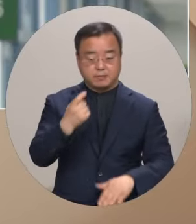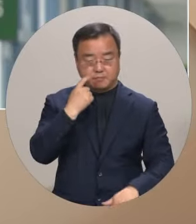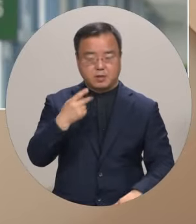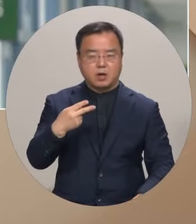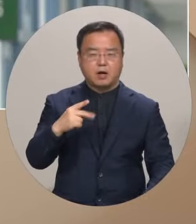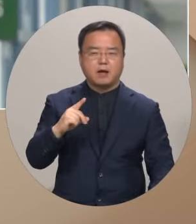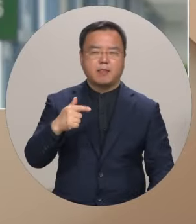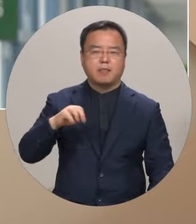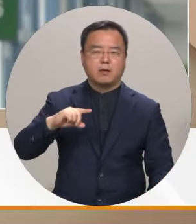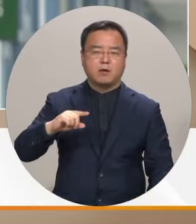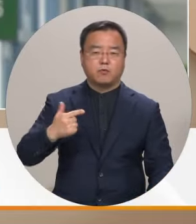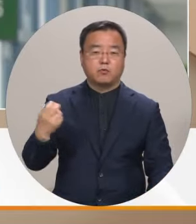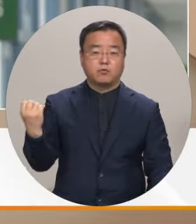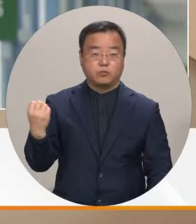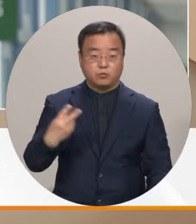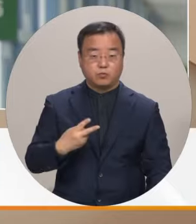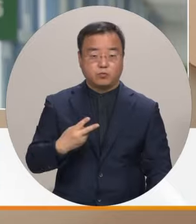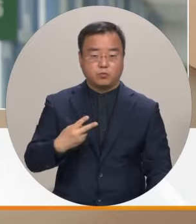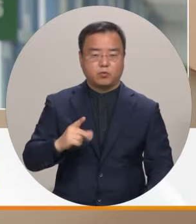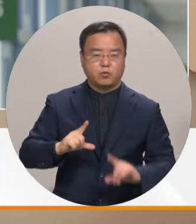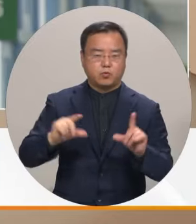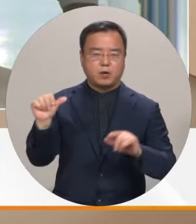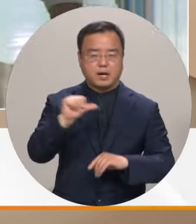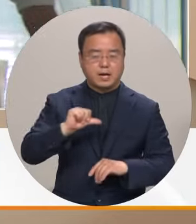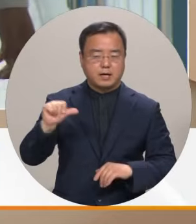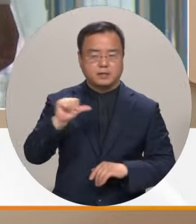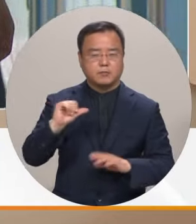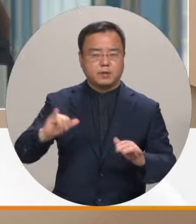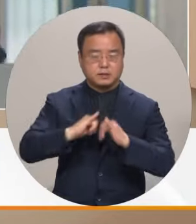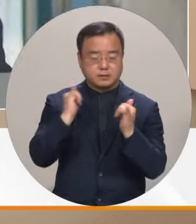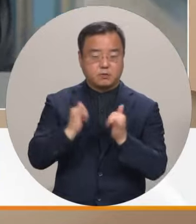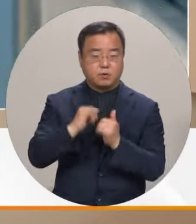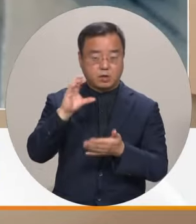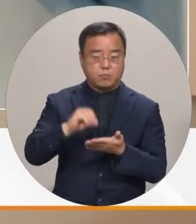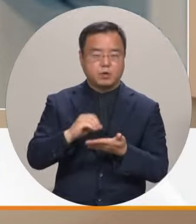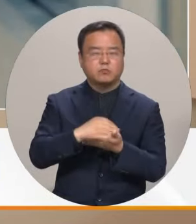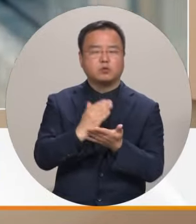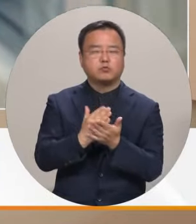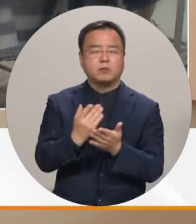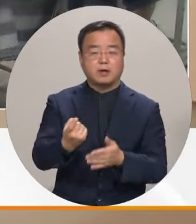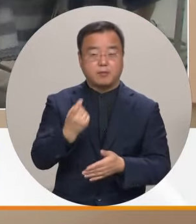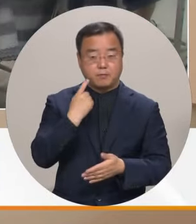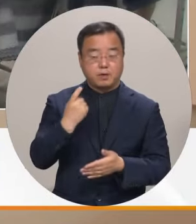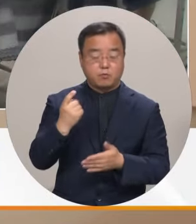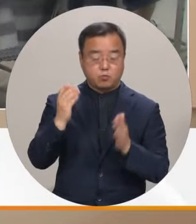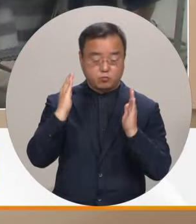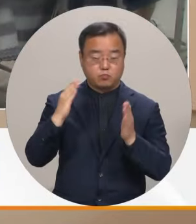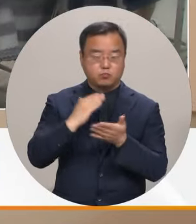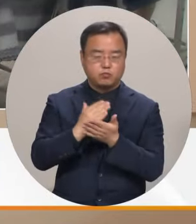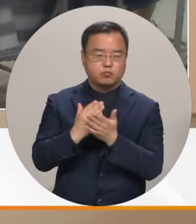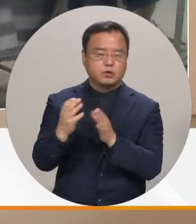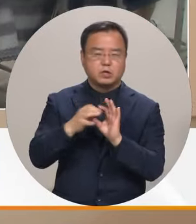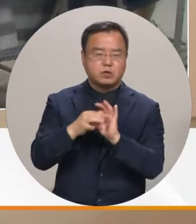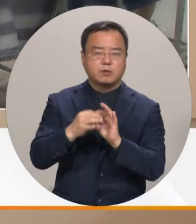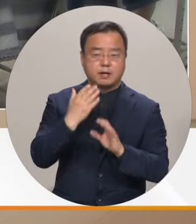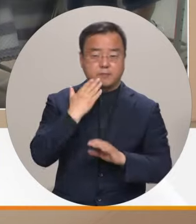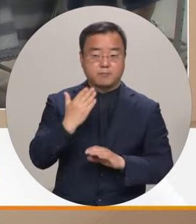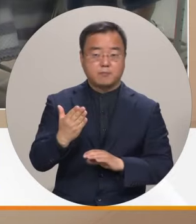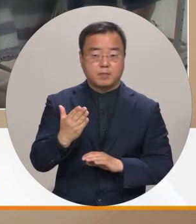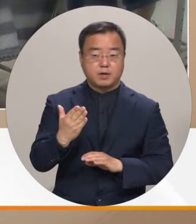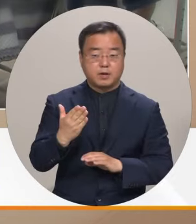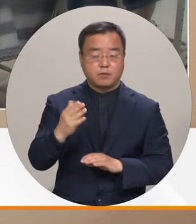3학년 때 뭐 동아시아 사나 사회 가제 탐구나 이런 교과에서 배우는 단어는 연기할 수가 있습니다 그러면 2학년